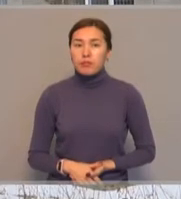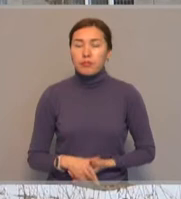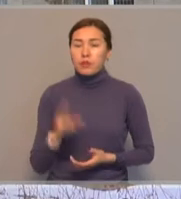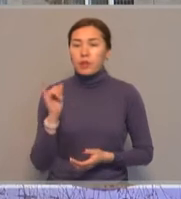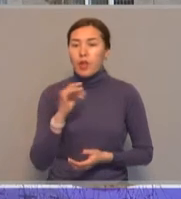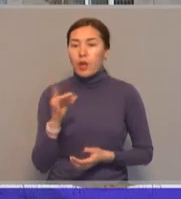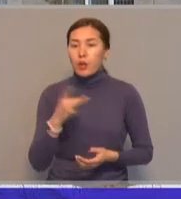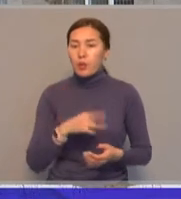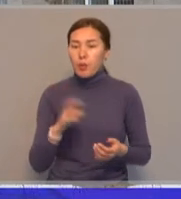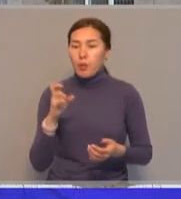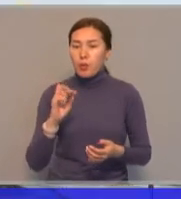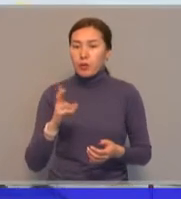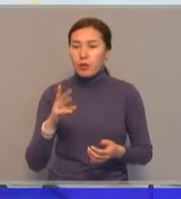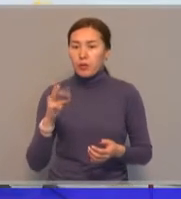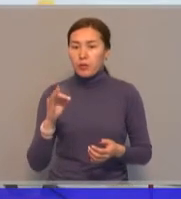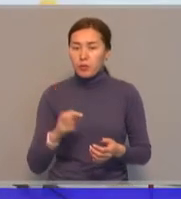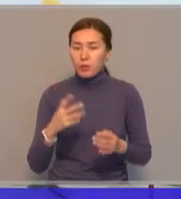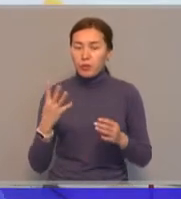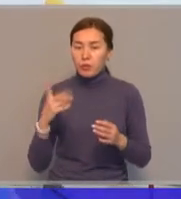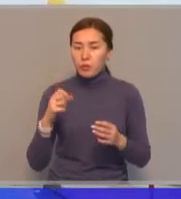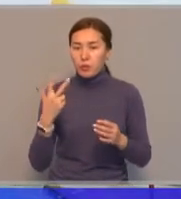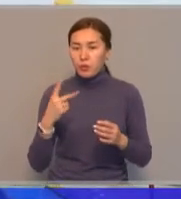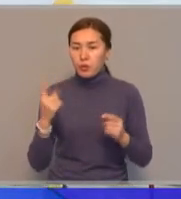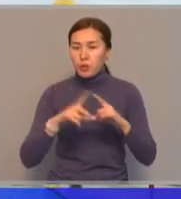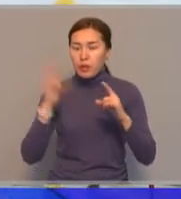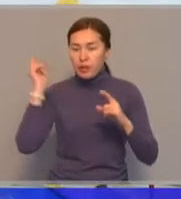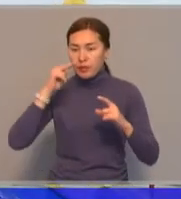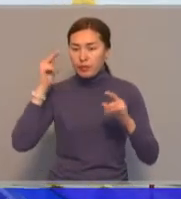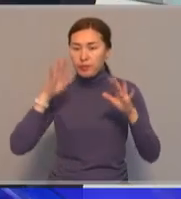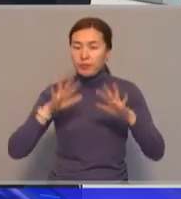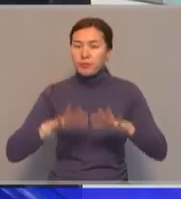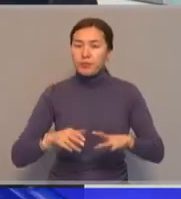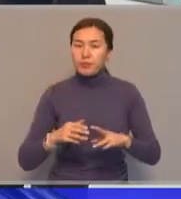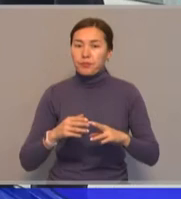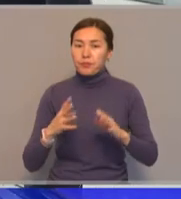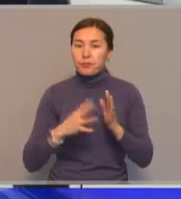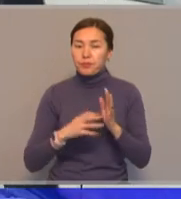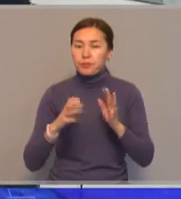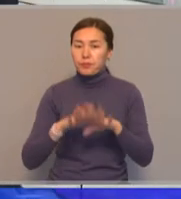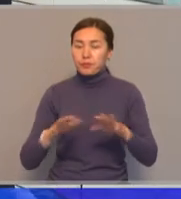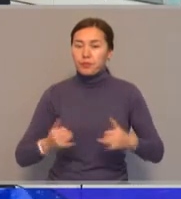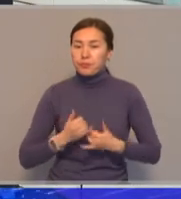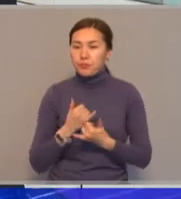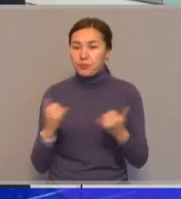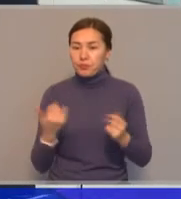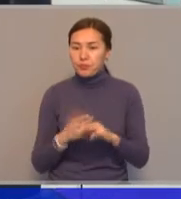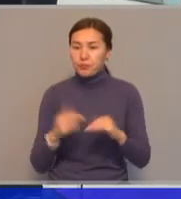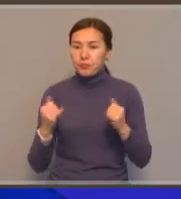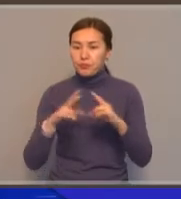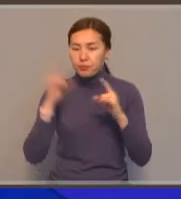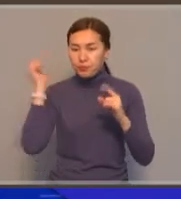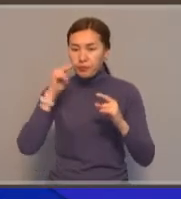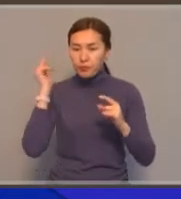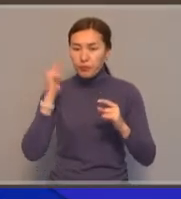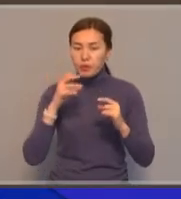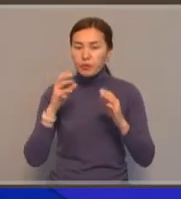Қаратау ауданына қарасты Бозарық мөлтек ауданындағы нөмірі 131-ші жалпы білім беретін мектебі 900 балаға арналған бүгінде білім